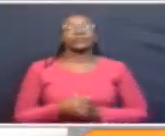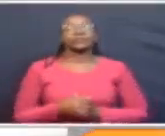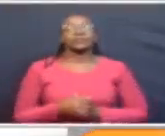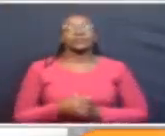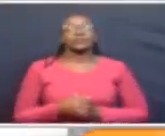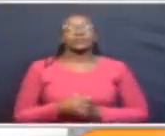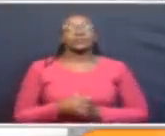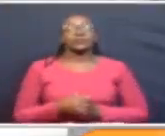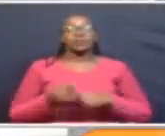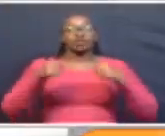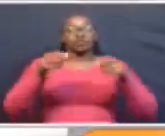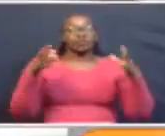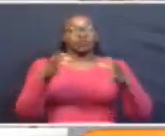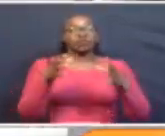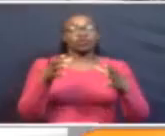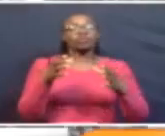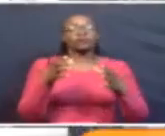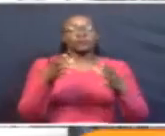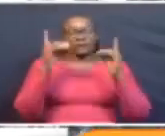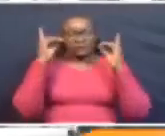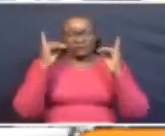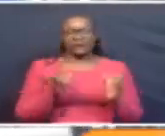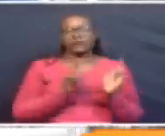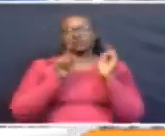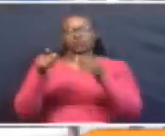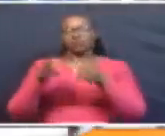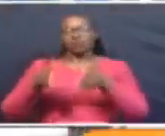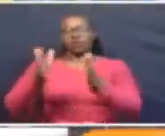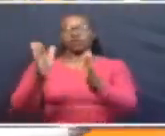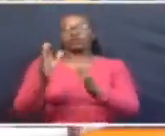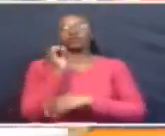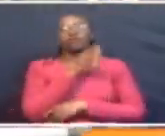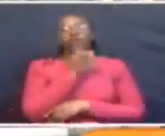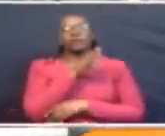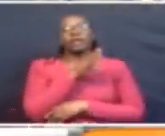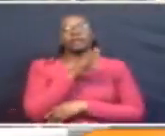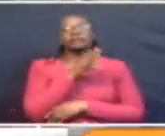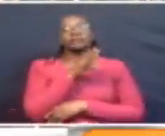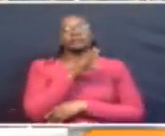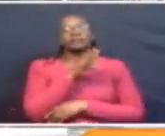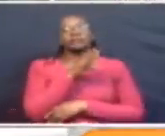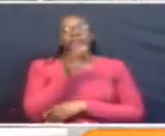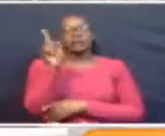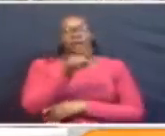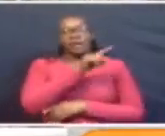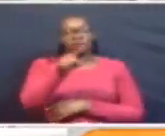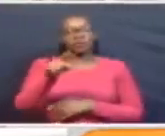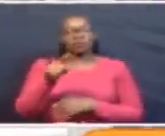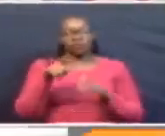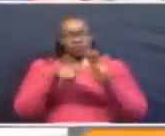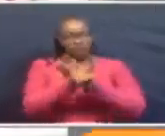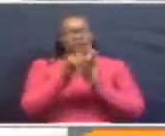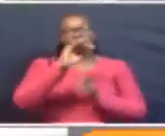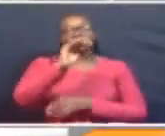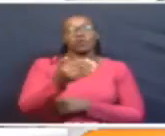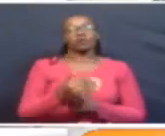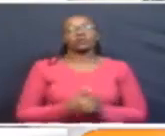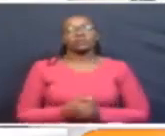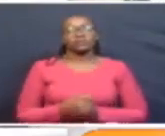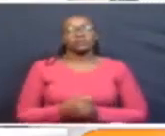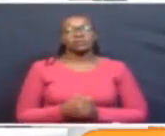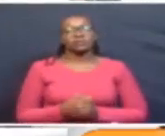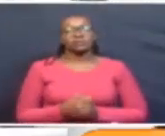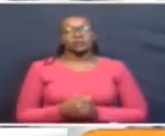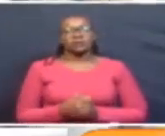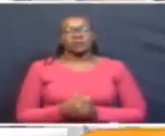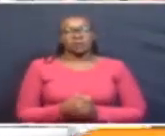Wahudumu hao wakipeleka hasira zao barabarani kulalamikia marufuku ya wao kutohudumu katikati mwa jiji. Ni warm up ya